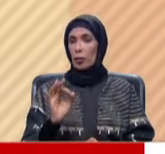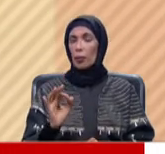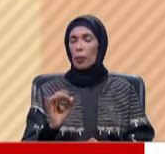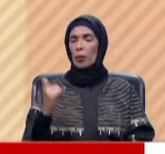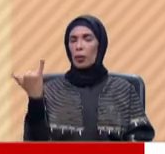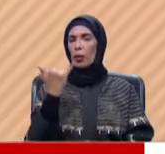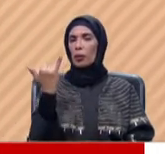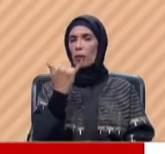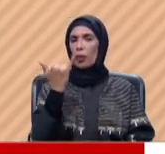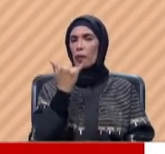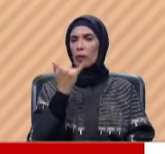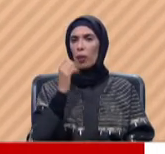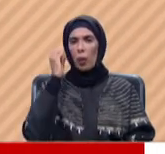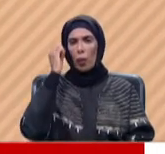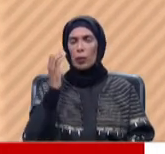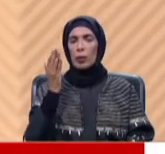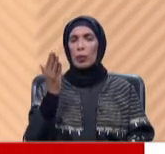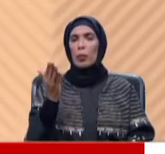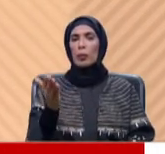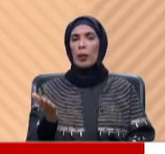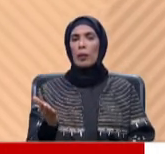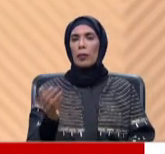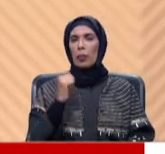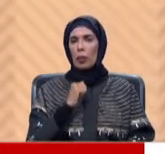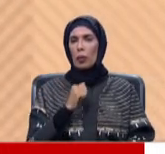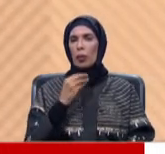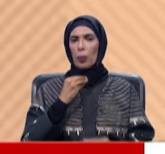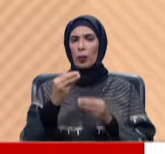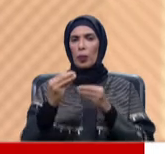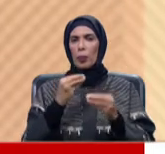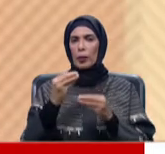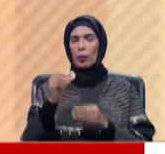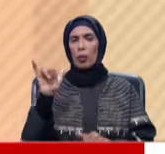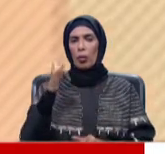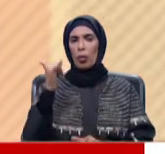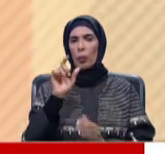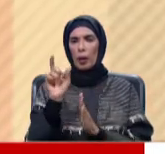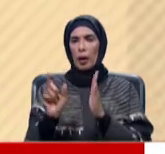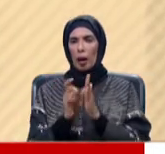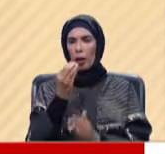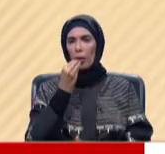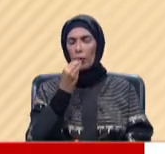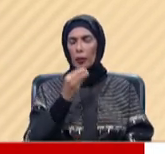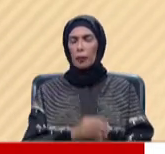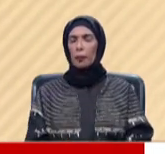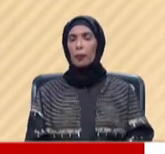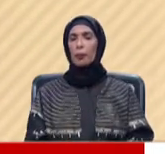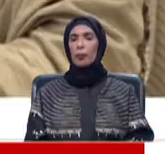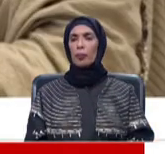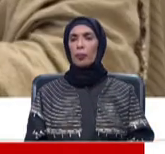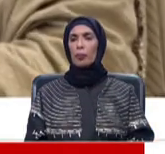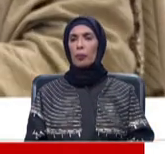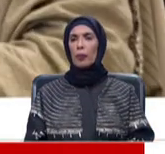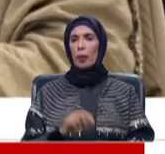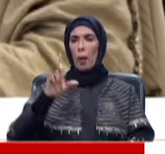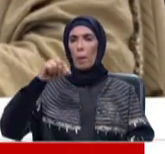أهم المرئيات والاقتراحات التي تقدمت بها في الحوار الإقليمي العربي للنظم الغذائية. قدمت